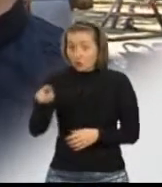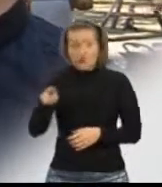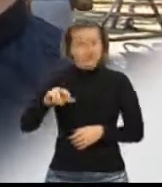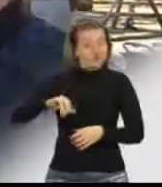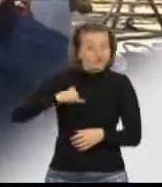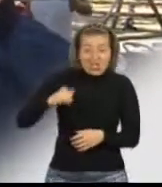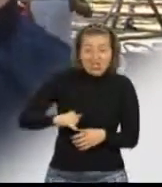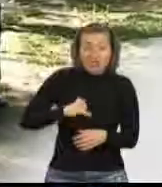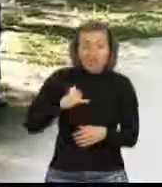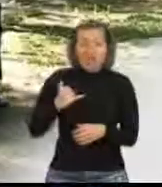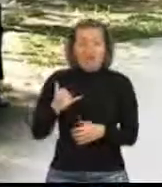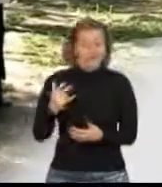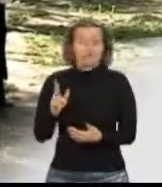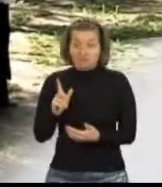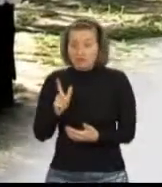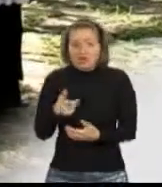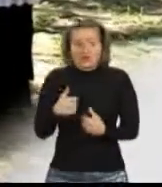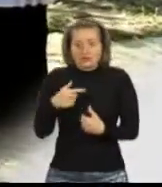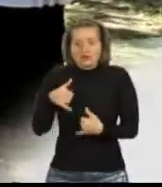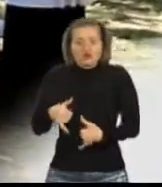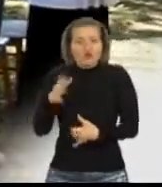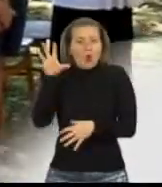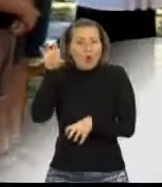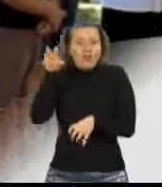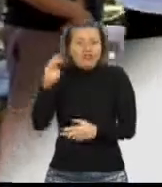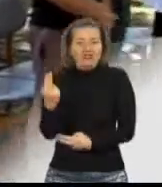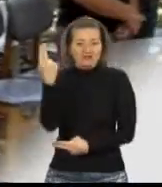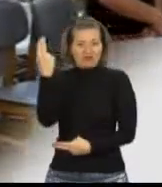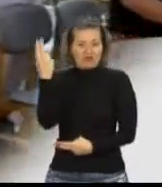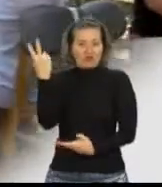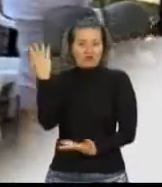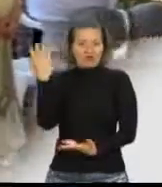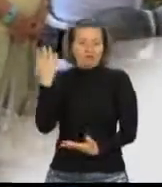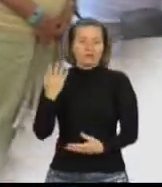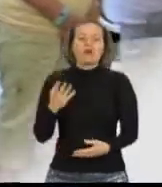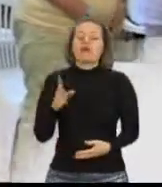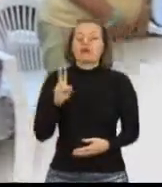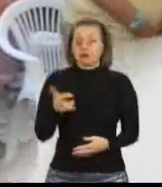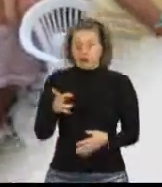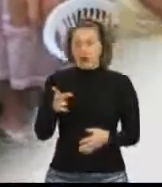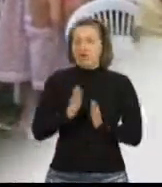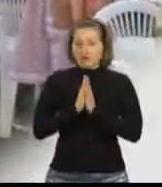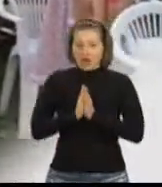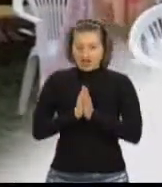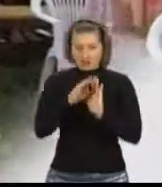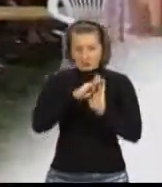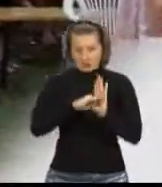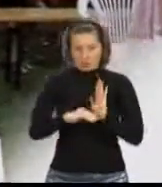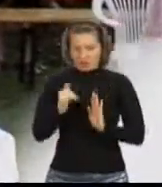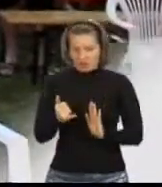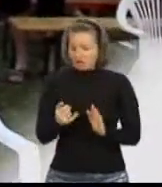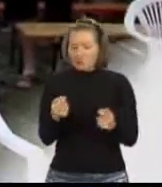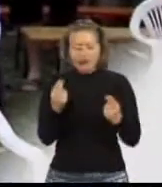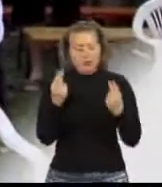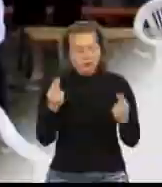fiatalok, állítólag lesznek most is 500-an. Vannak vallási programjaik is, amelyeket nagyon fontosnak tartanak.